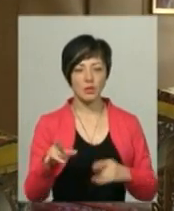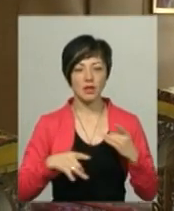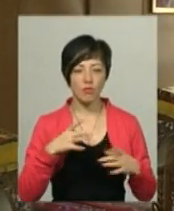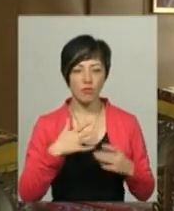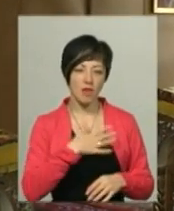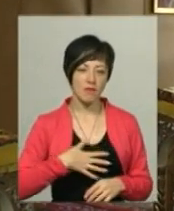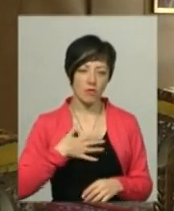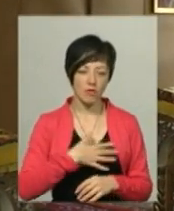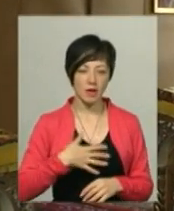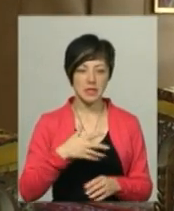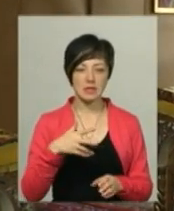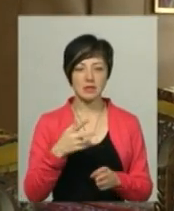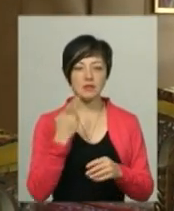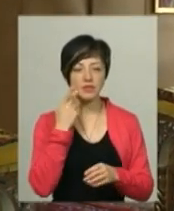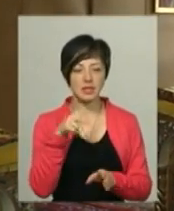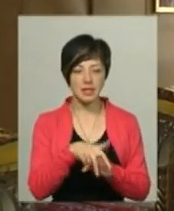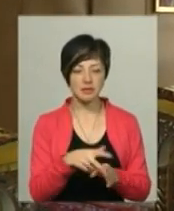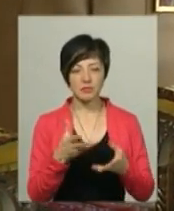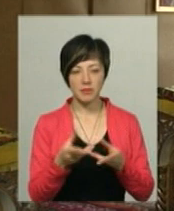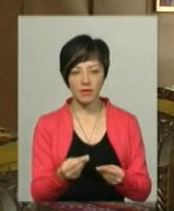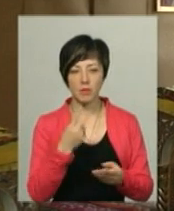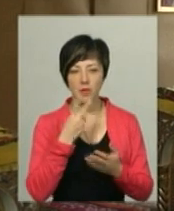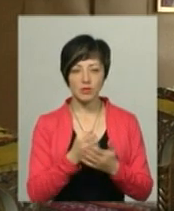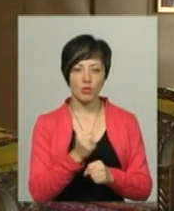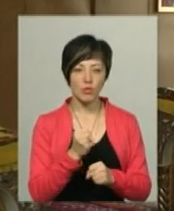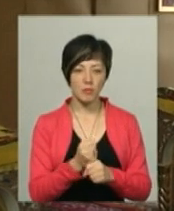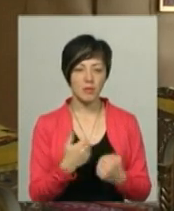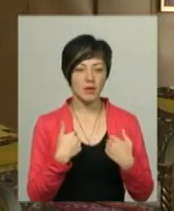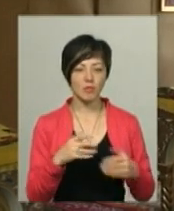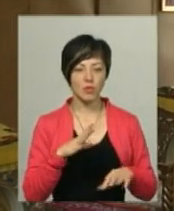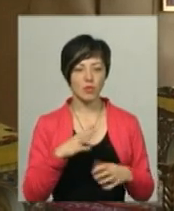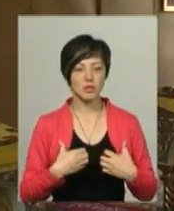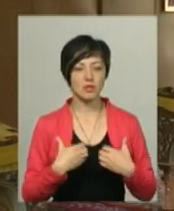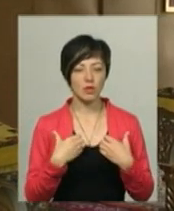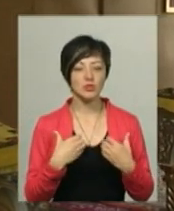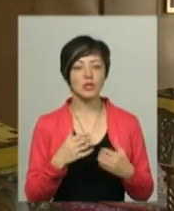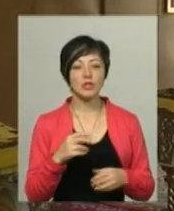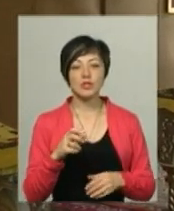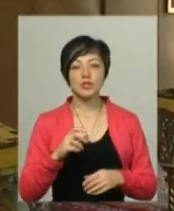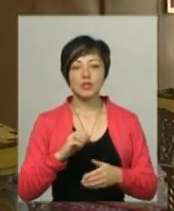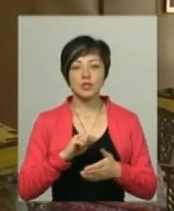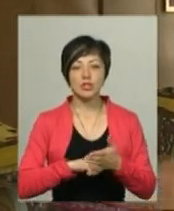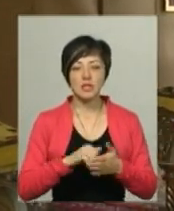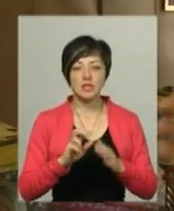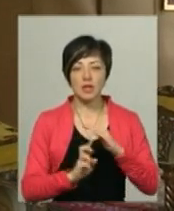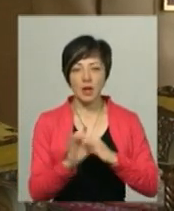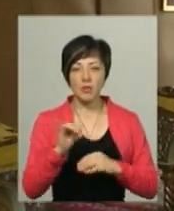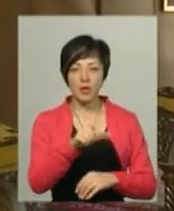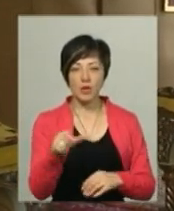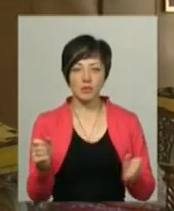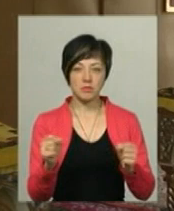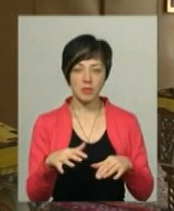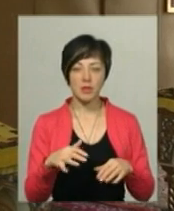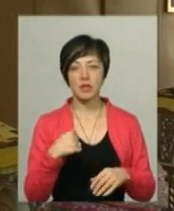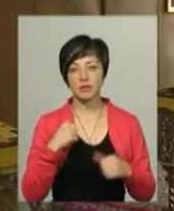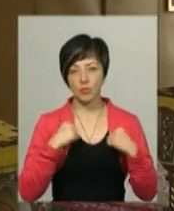та хвилювались. Тиск завжди позначається. Я бачив, як це все робиться, і мені було дуже страшно. Через храм та через приход. Але потім я заспокоївся,